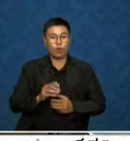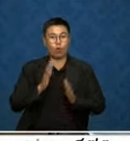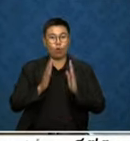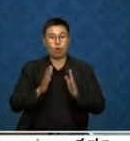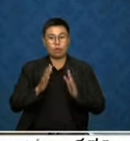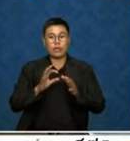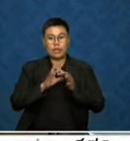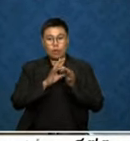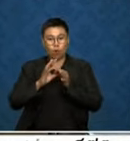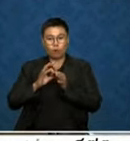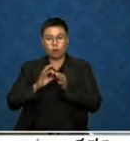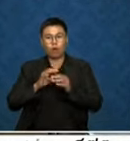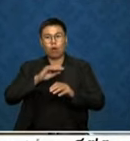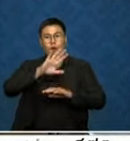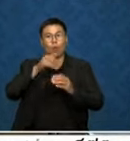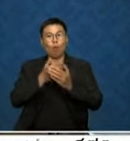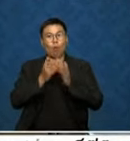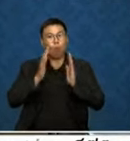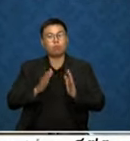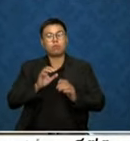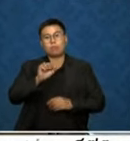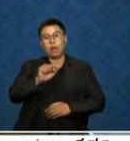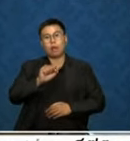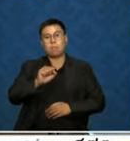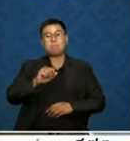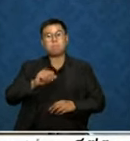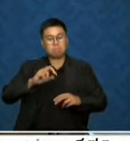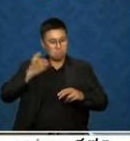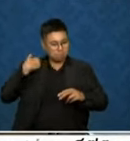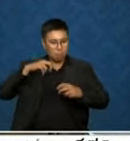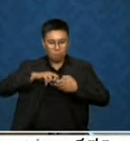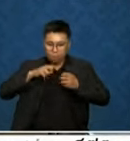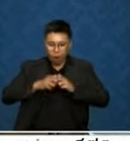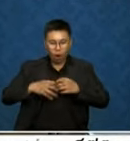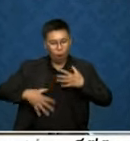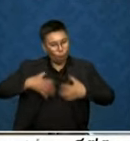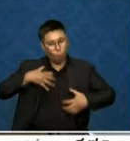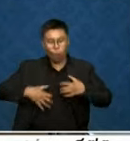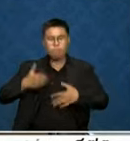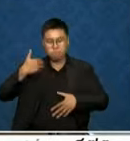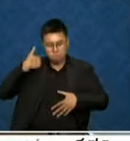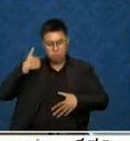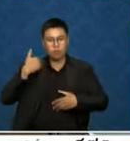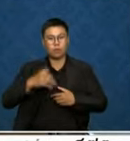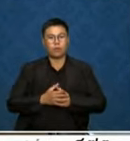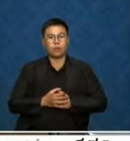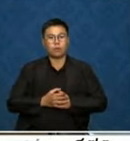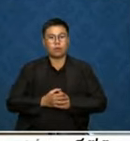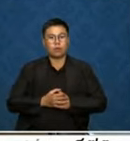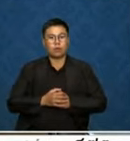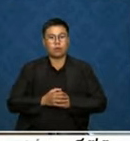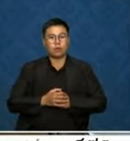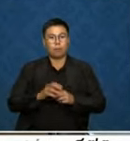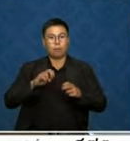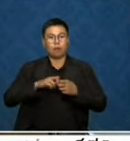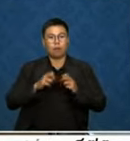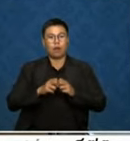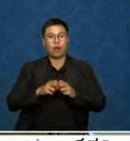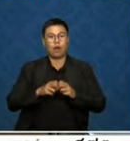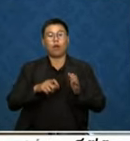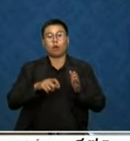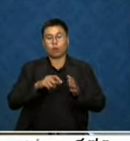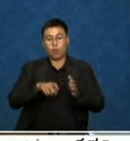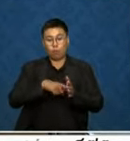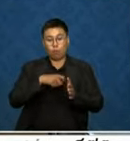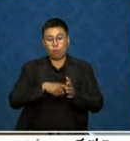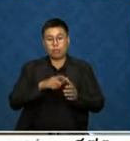วข้องเป็นแสนคนครับได้รับความเดือดร้อนประเด็นหลักที่ผมจะอภิปรายคือสาเหตุของเรื่องนี้ครับเ